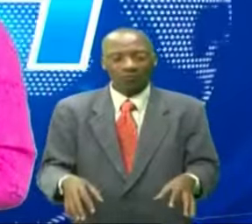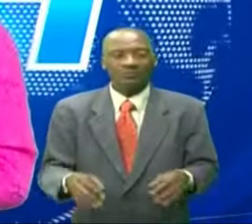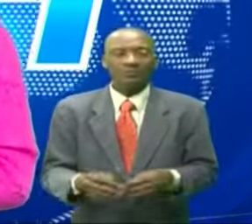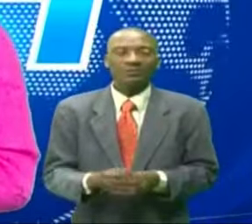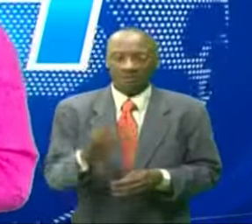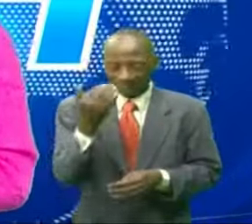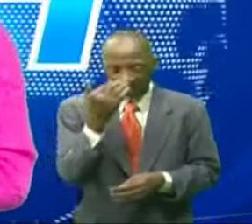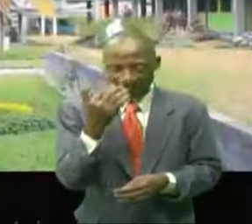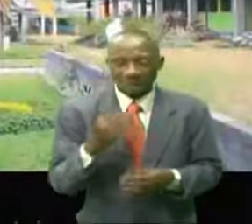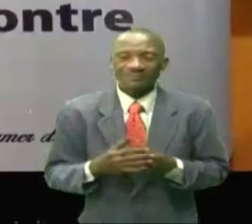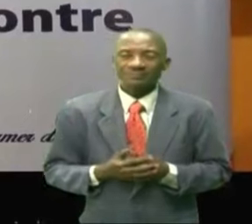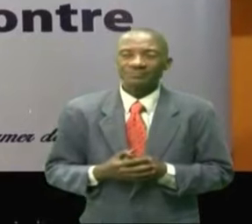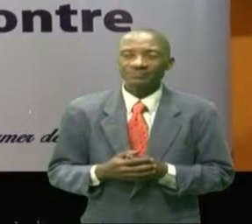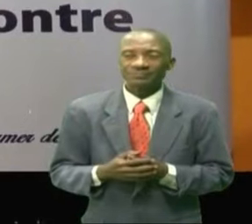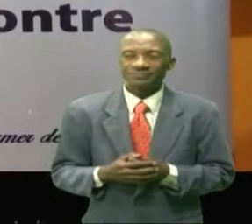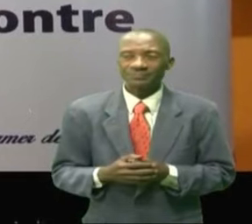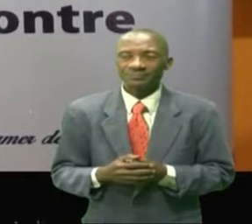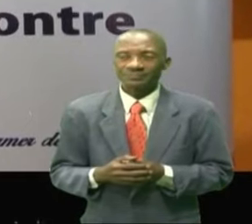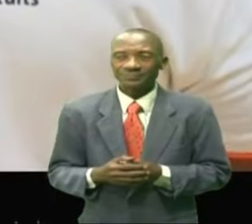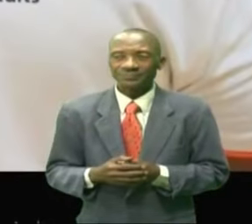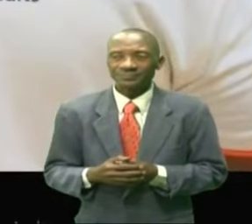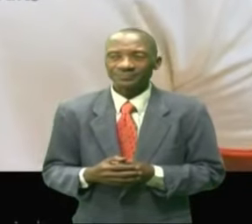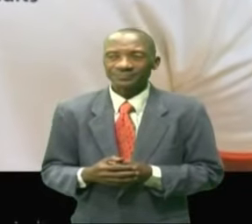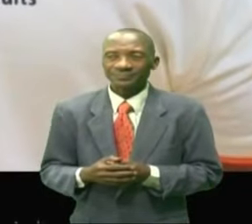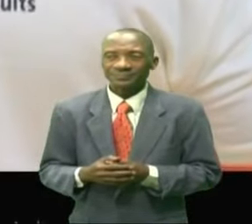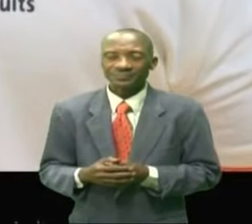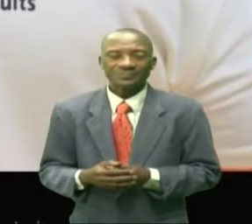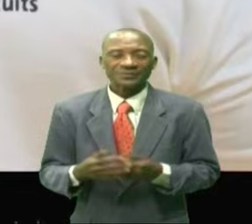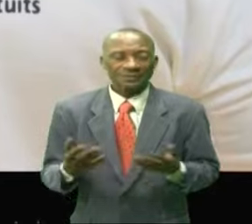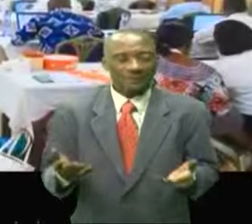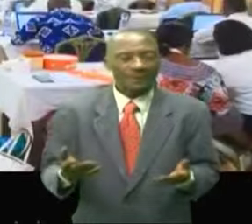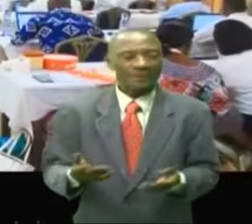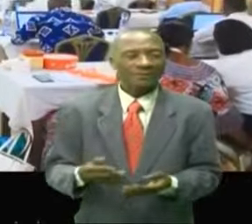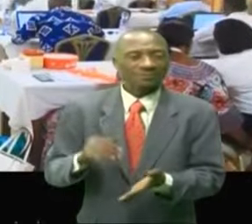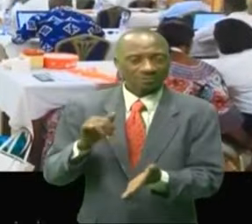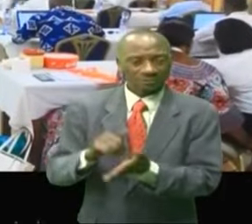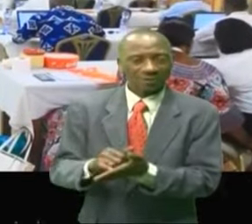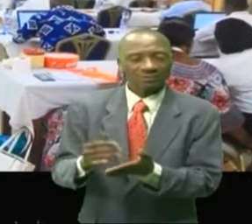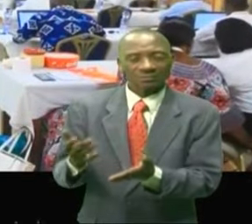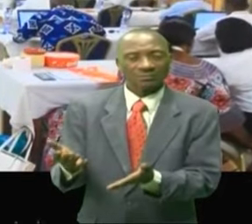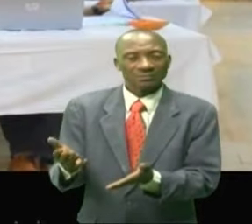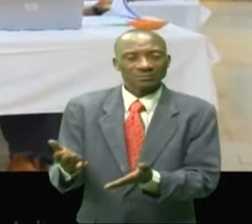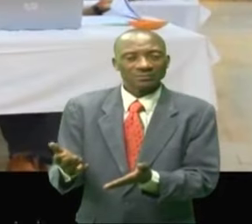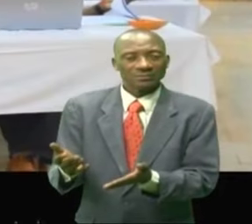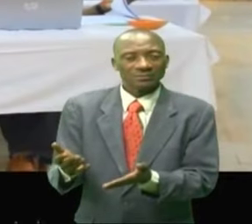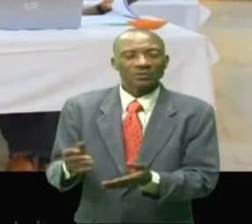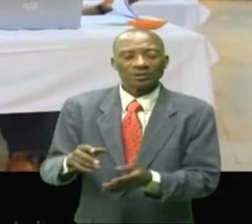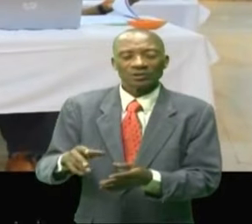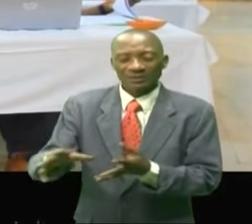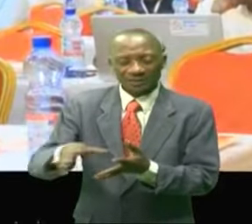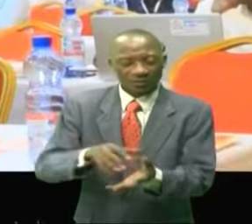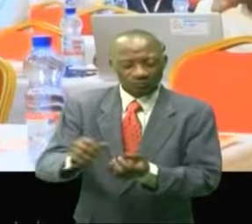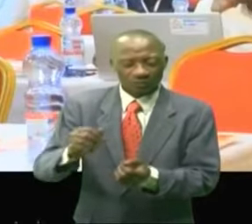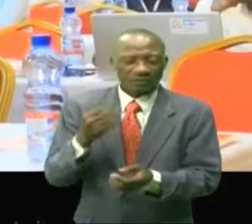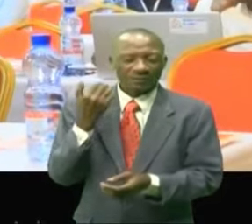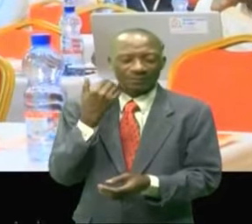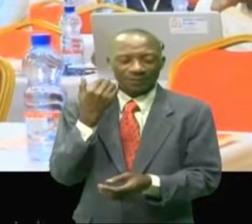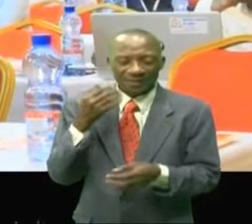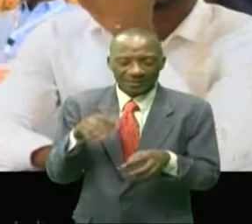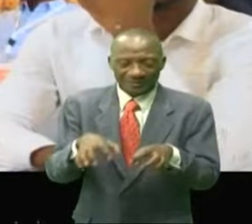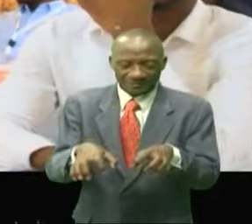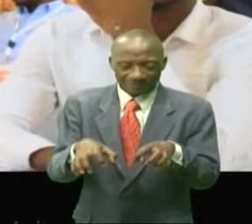Anastasie Dumbu. Vers zéro lèpre, c'est ce que veut la stratégie mondiale de lutte contre la lèpre en